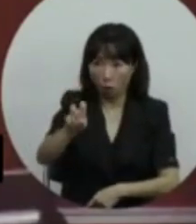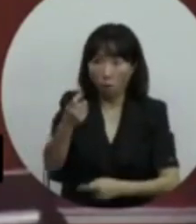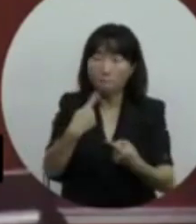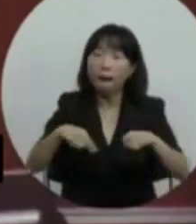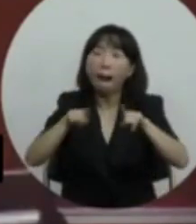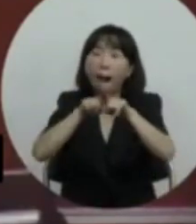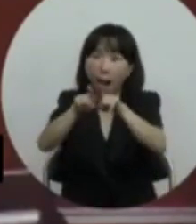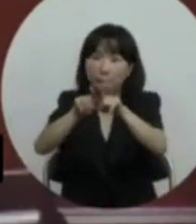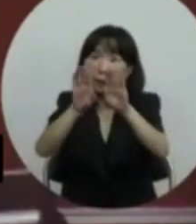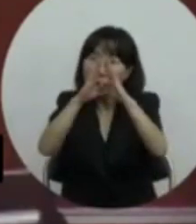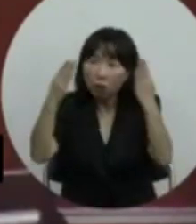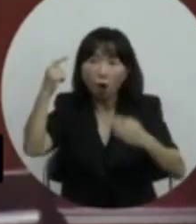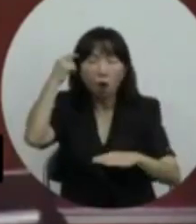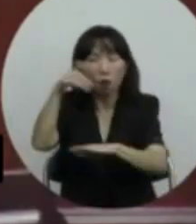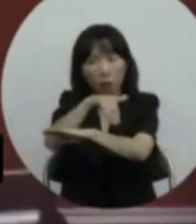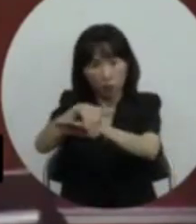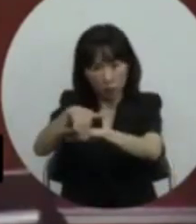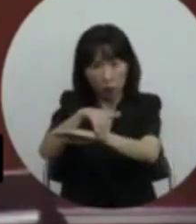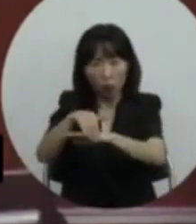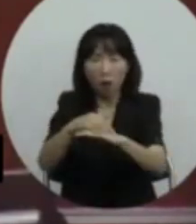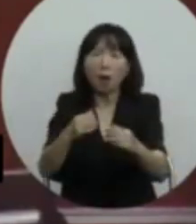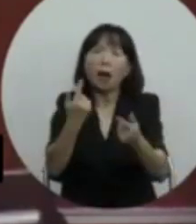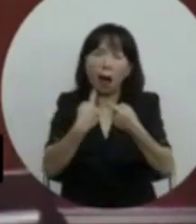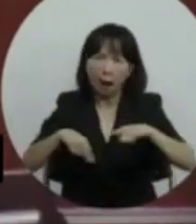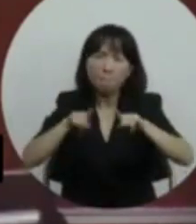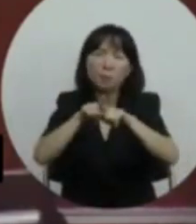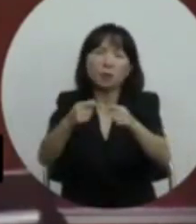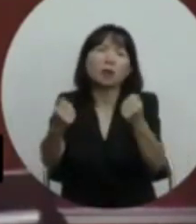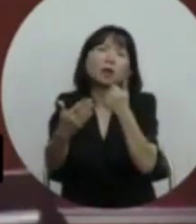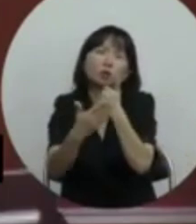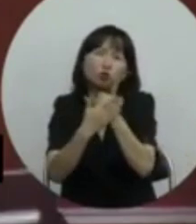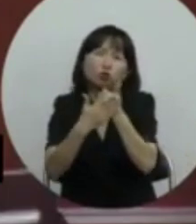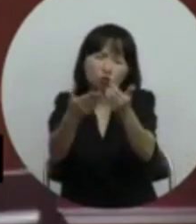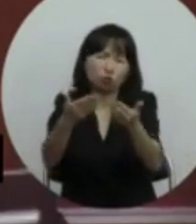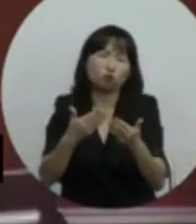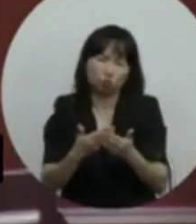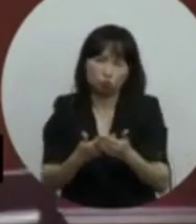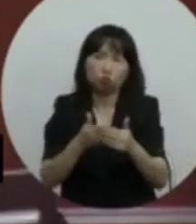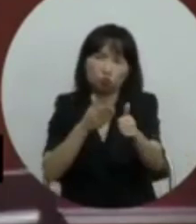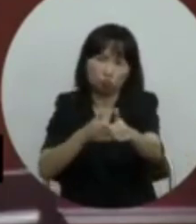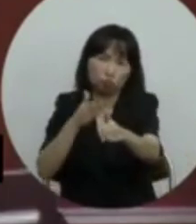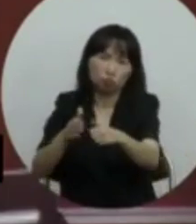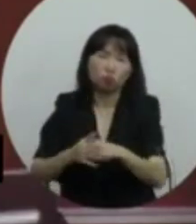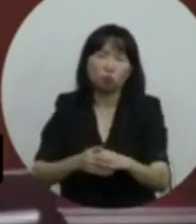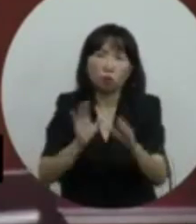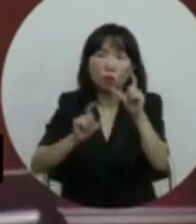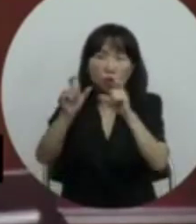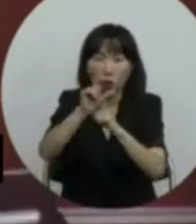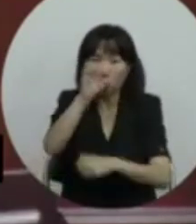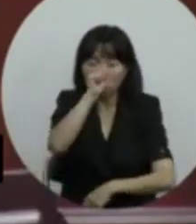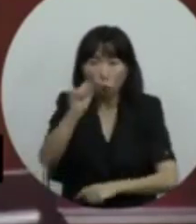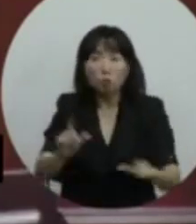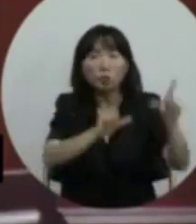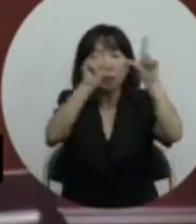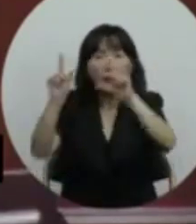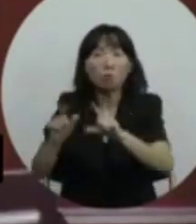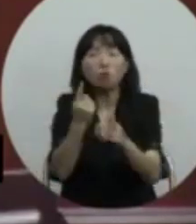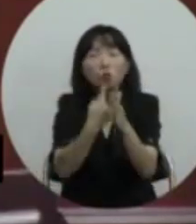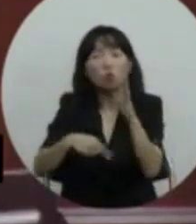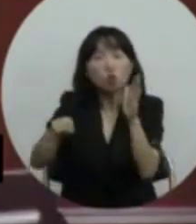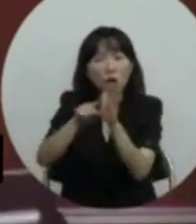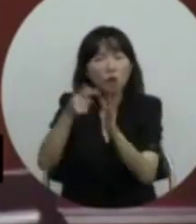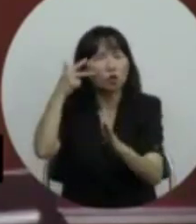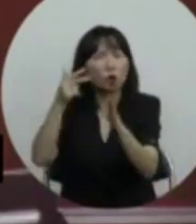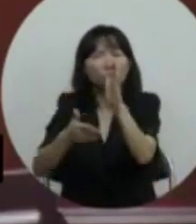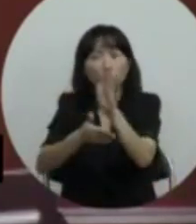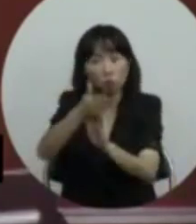모두가 관심 갖고 청년을 응원해 주시기 바랍니다. 청년들의 더 나은 삶을 위한 투자가 곧 여주의